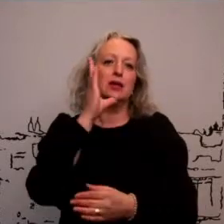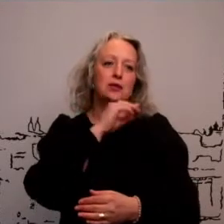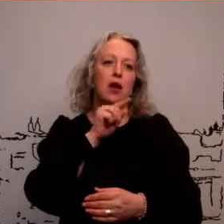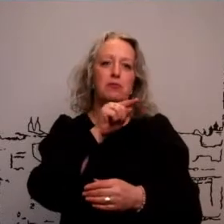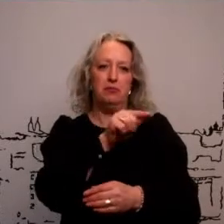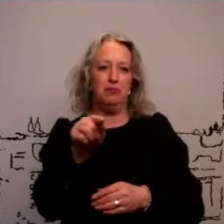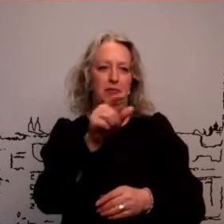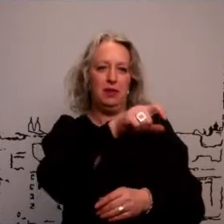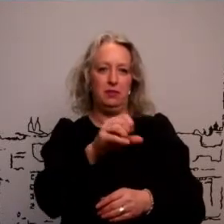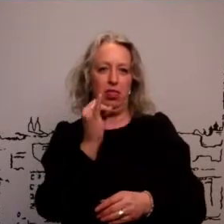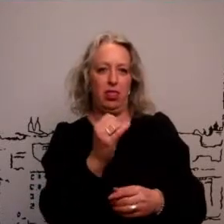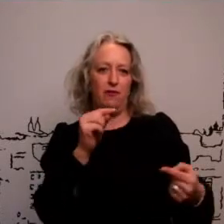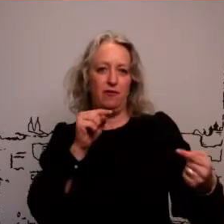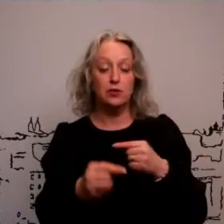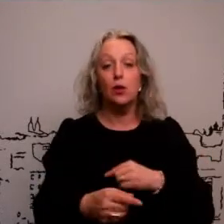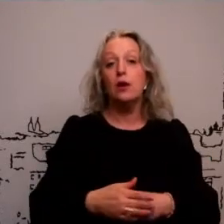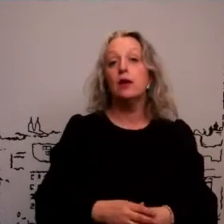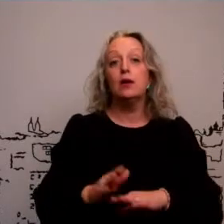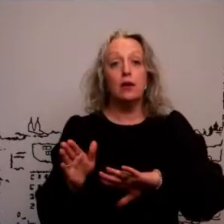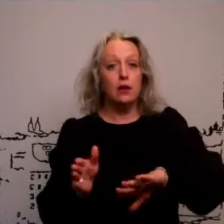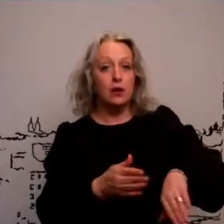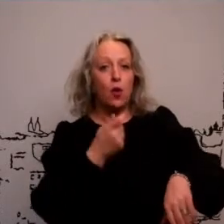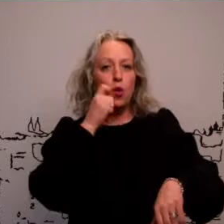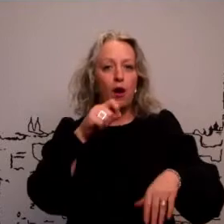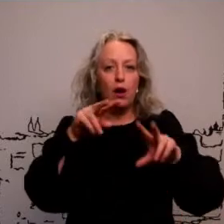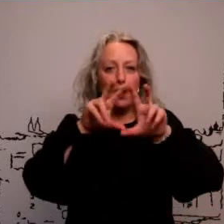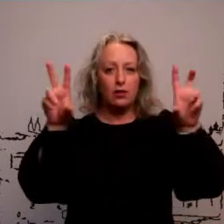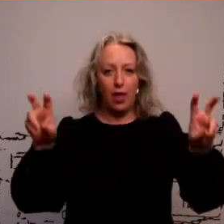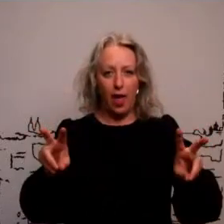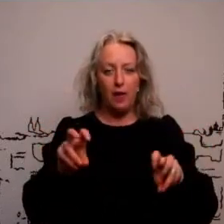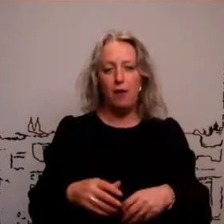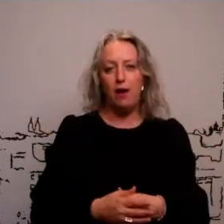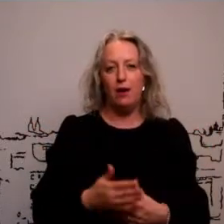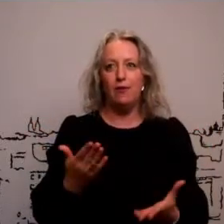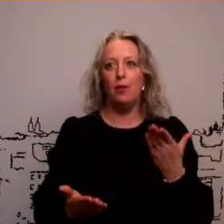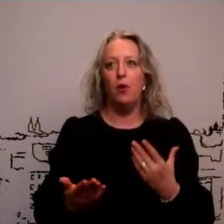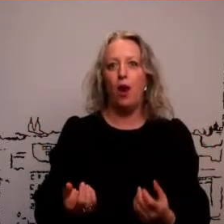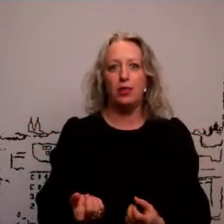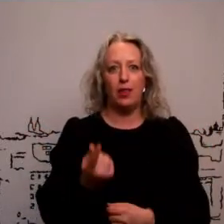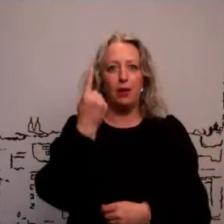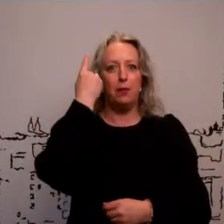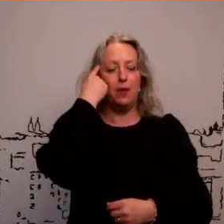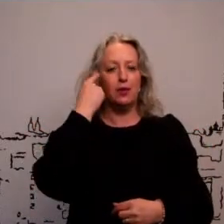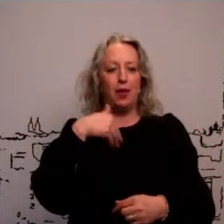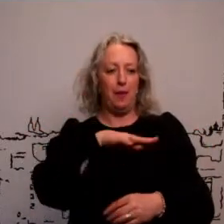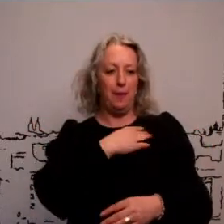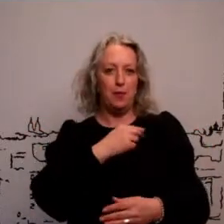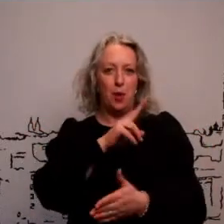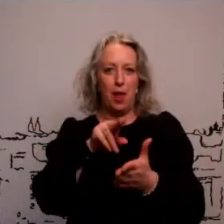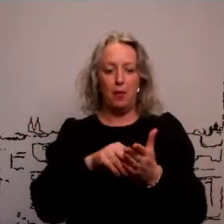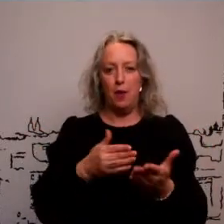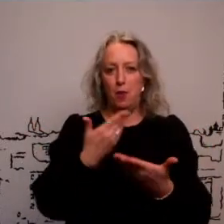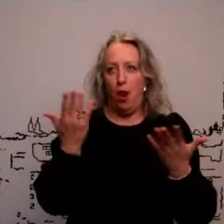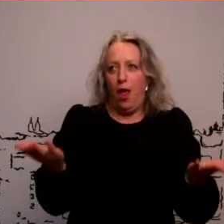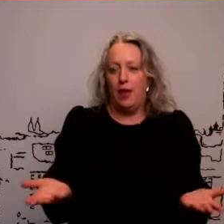Tuleme nüüd sest Ukraina teemast korraks eemale. Muidu jääb mulje, et meil endal polegi probleeme, et Ene, mis on